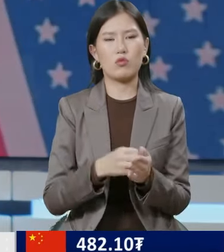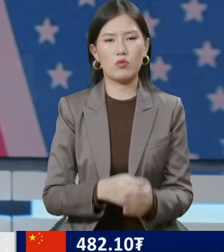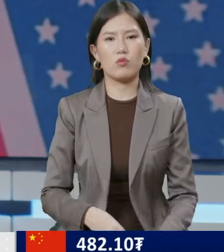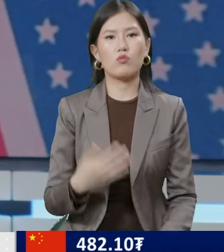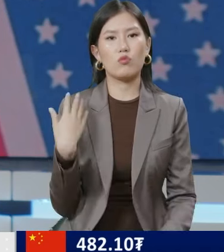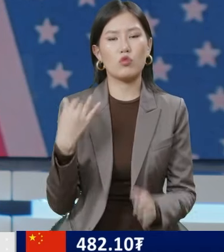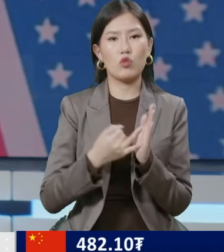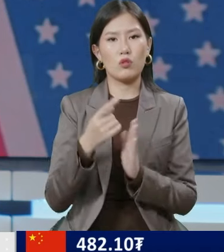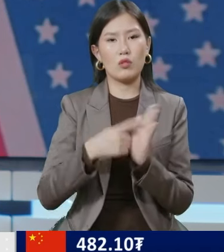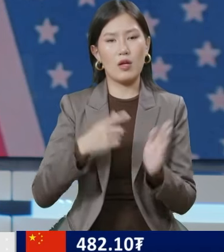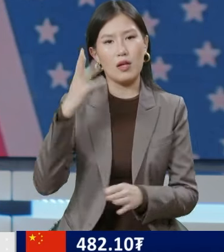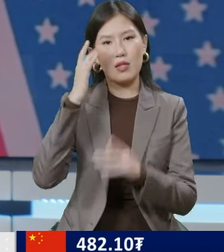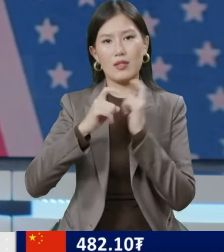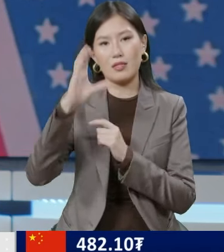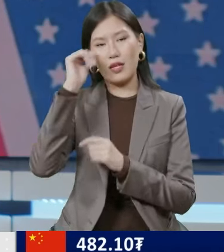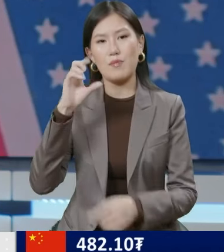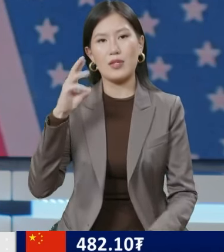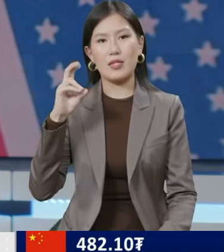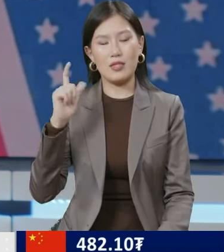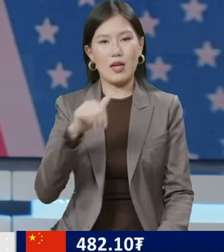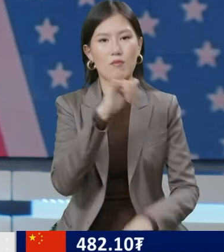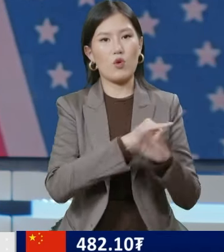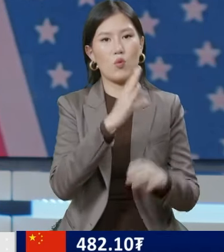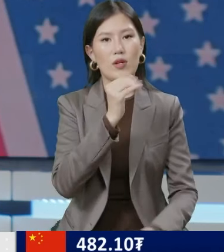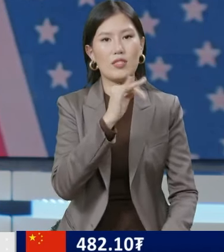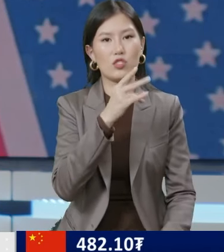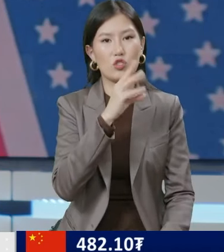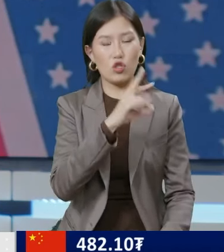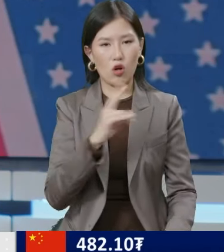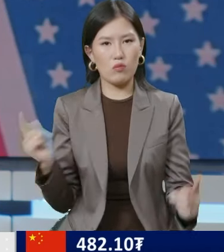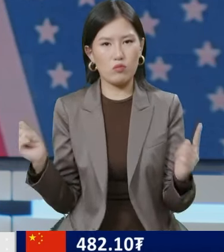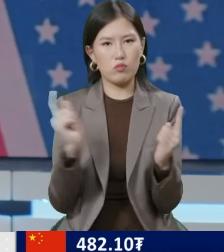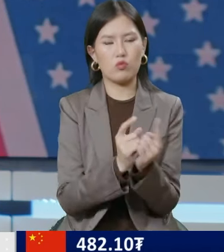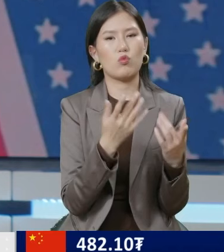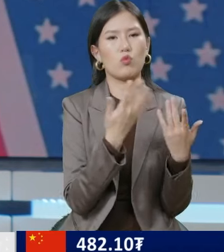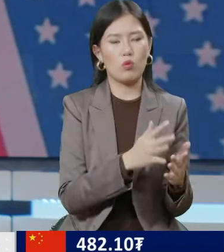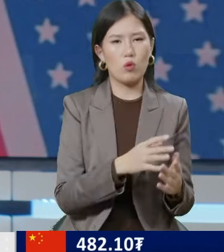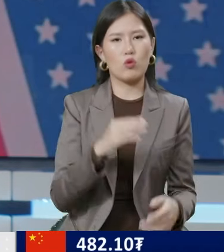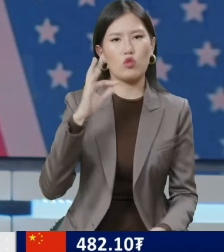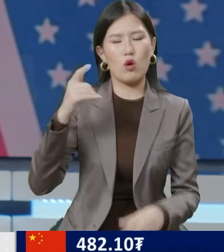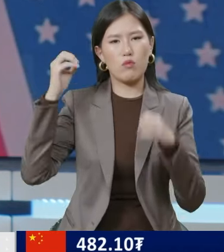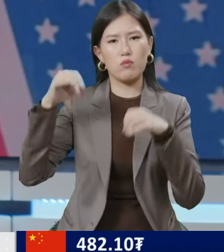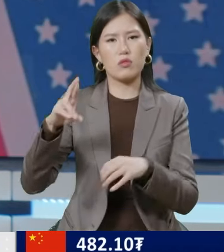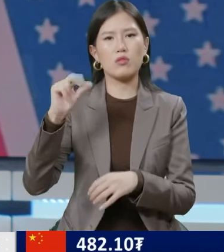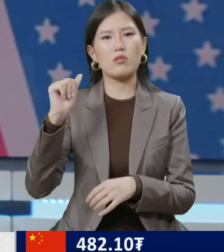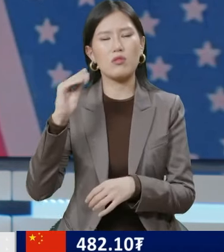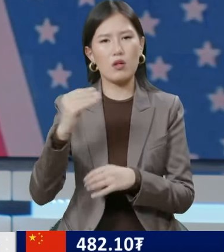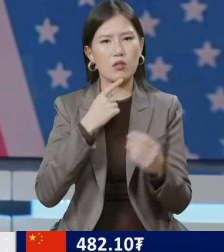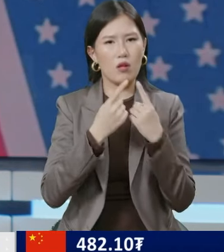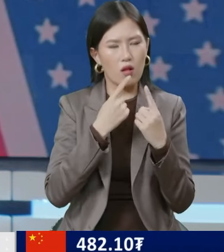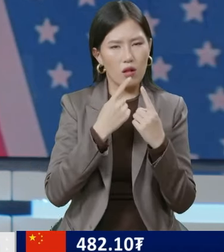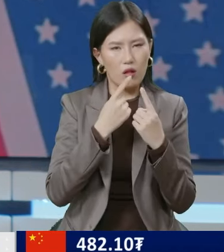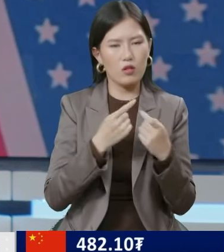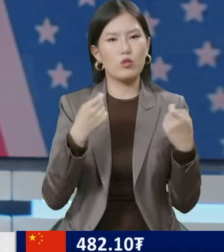сард гадаад харилцааны сайд Батцэг Америк Нэгдсэн Улсын Вашингтон хотод айлчлал хийсэн. За энэ үеэр эрчим хүчний яриа хэлэлцээр хийх шийдэлд хүрсэн